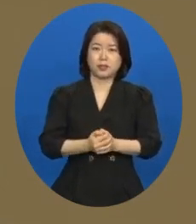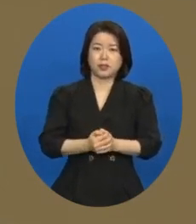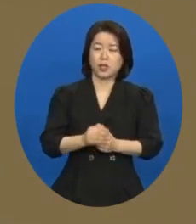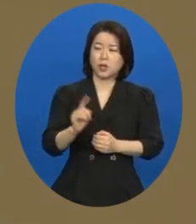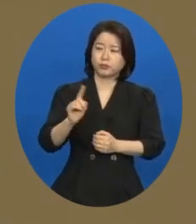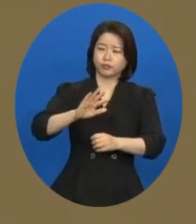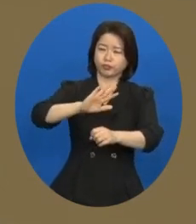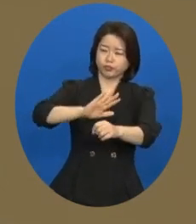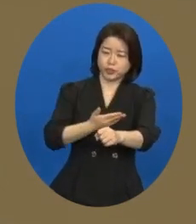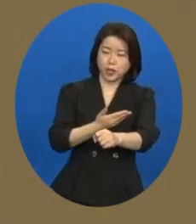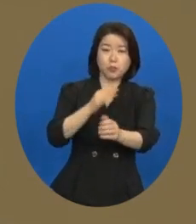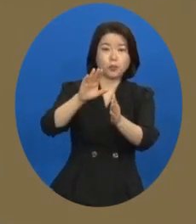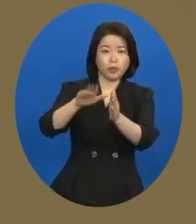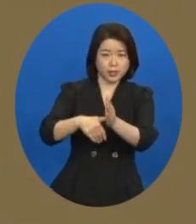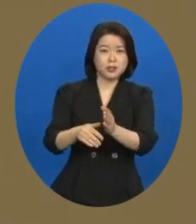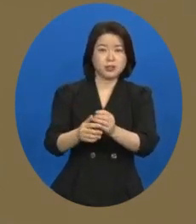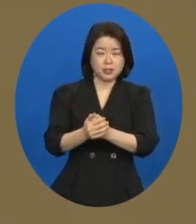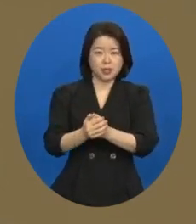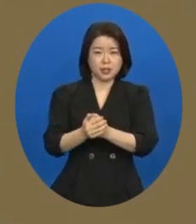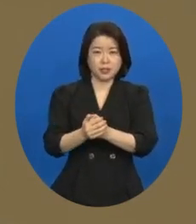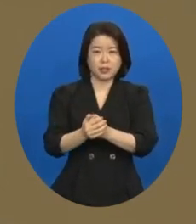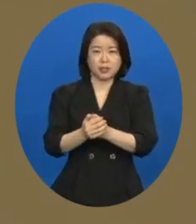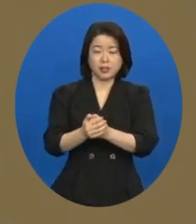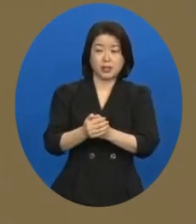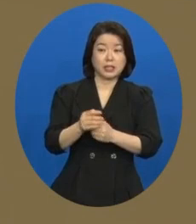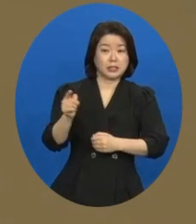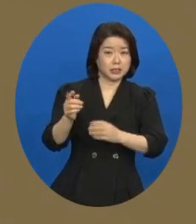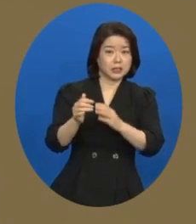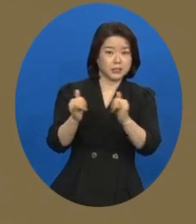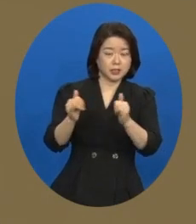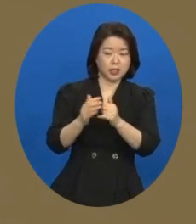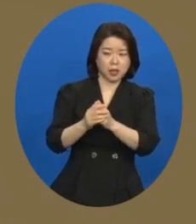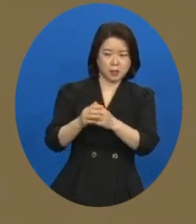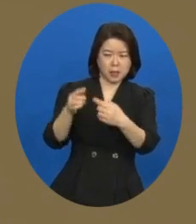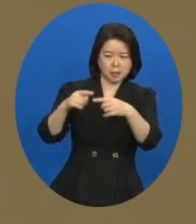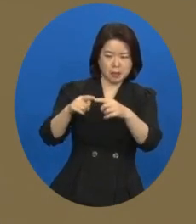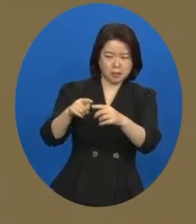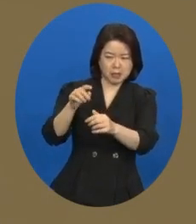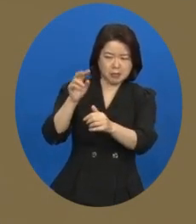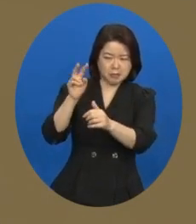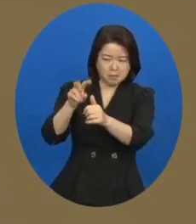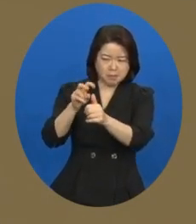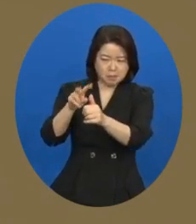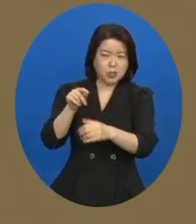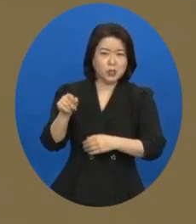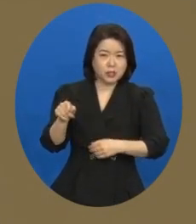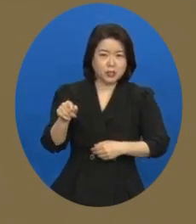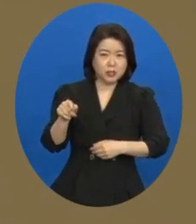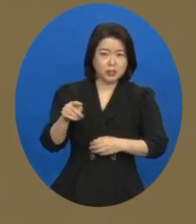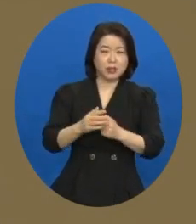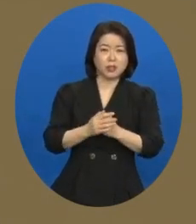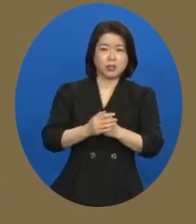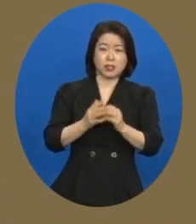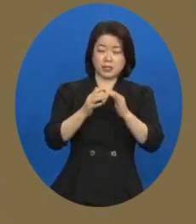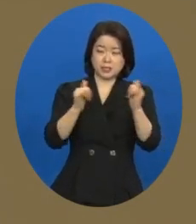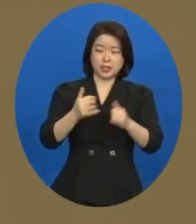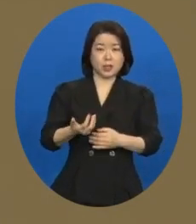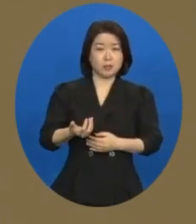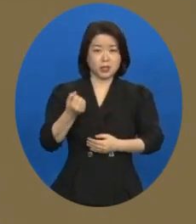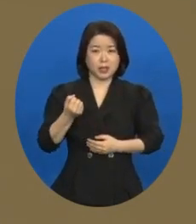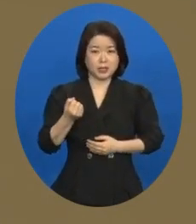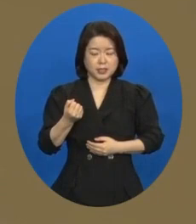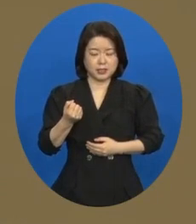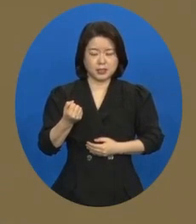무슨 잘못을 했을 때 그 사람을 비판하고 미워하는 것은 사람이 가지고 있는